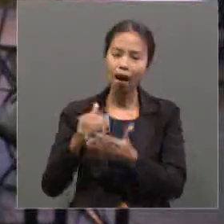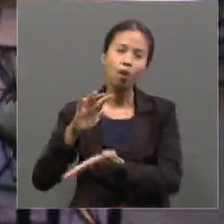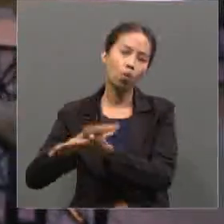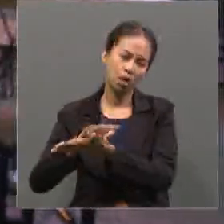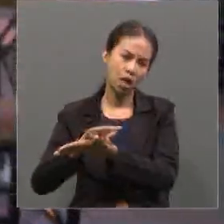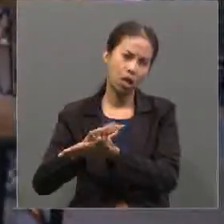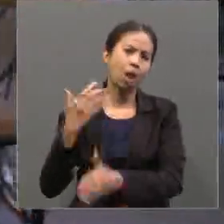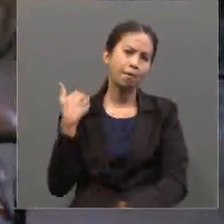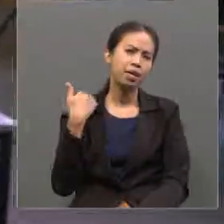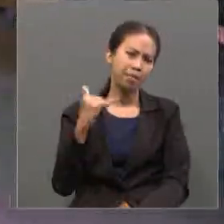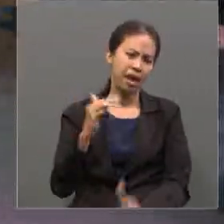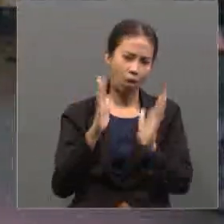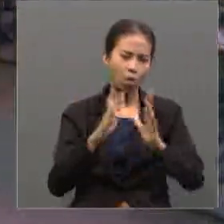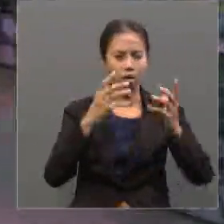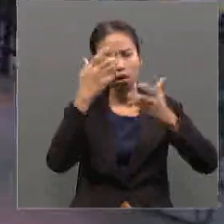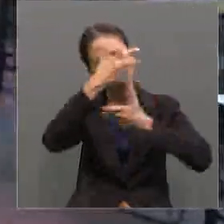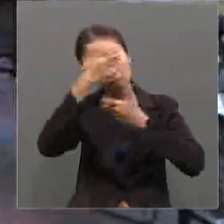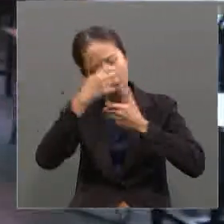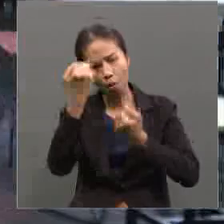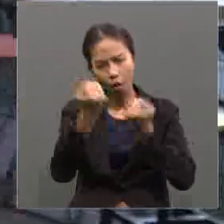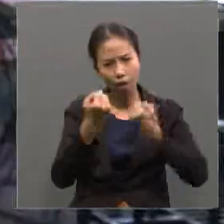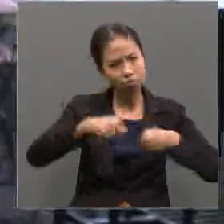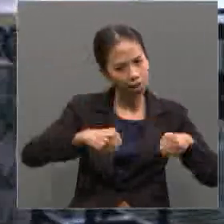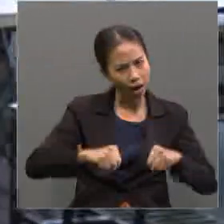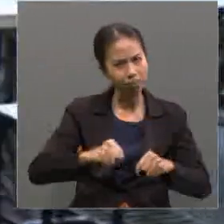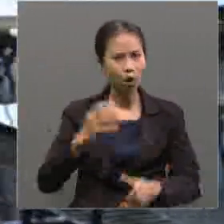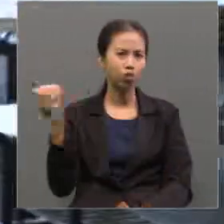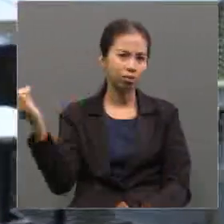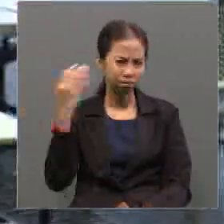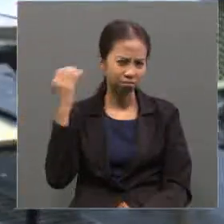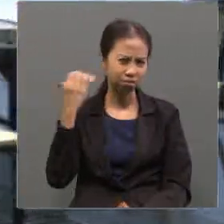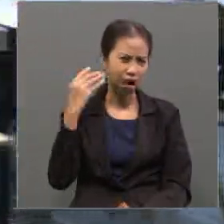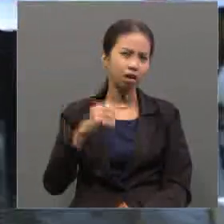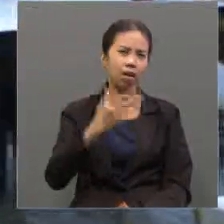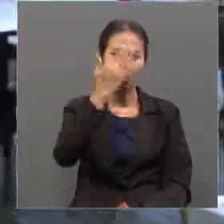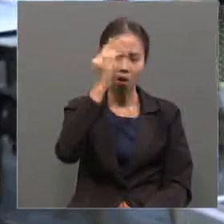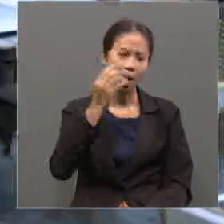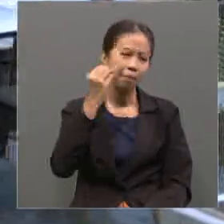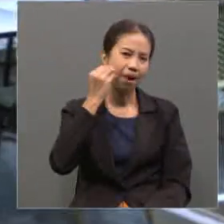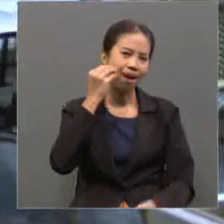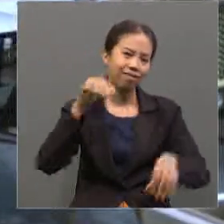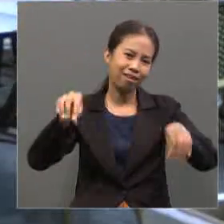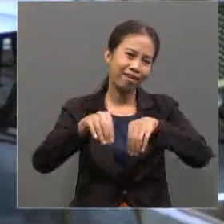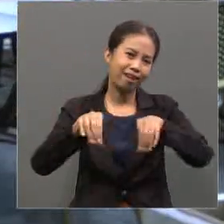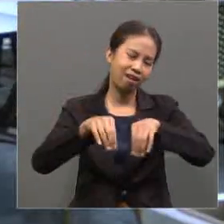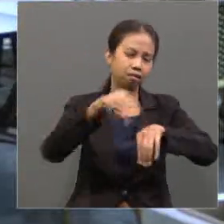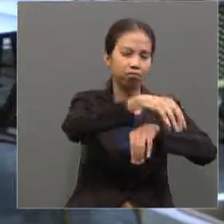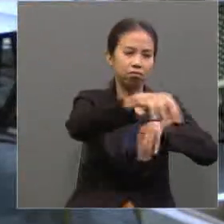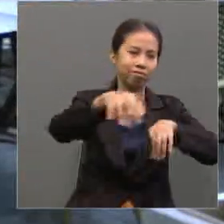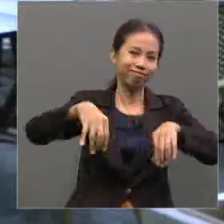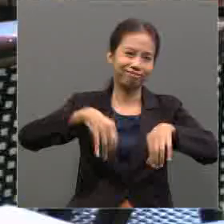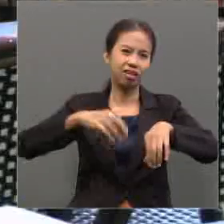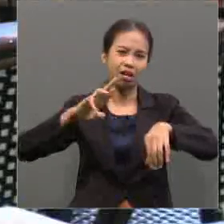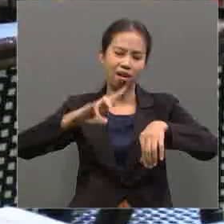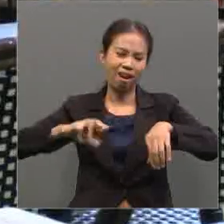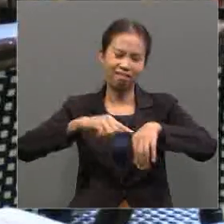ทีนี้มันอาจจะมีเรื่องของเมาแล้วขับด้วยตลอดจนมลพิษทางเสียงค่ะที่อาจจะรบกวนผู้อยู่อาศัยที่อยู่บริเวณพื้นที่รอบๆที่ให้บริ